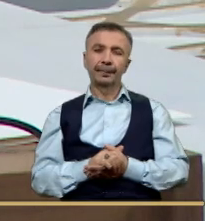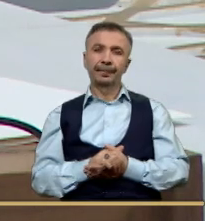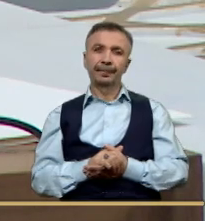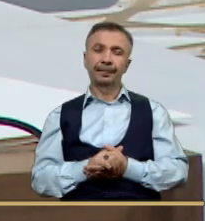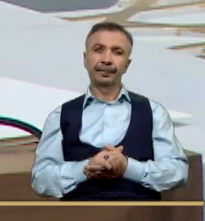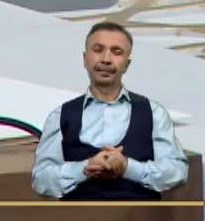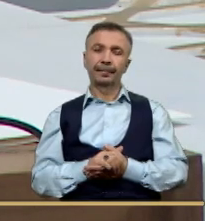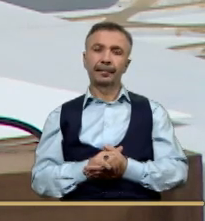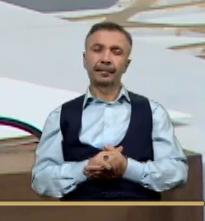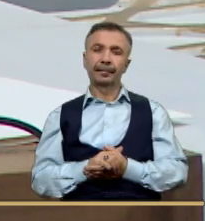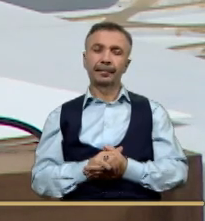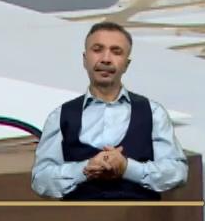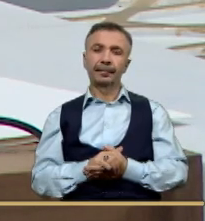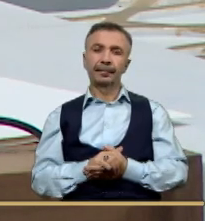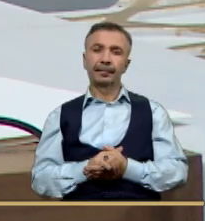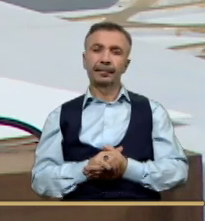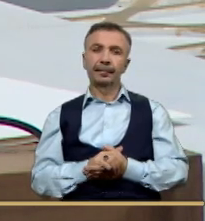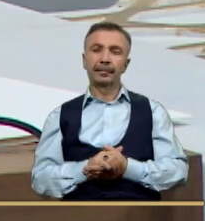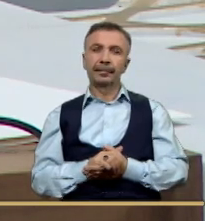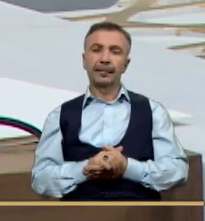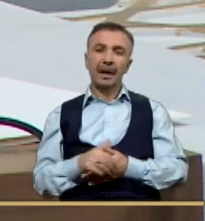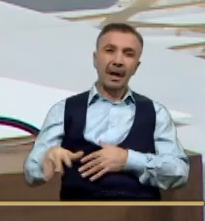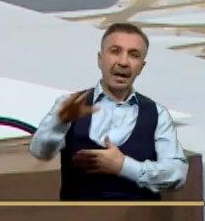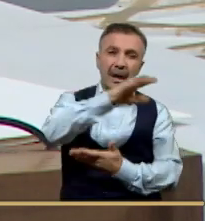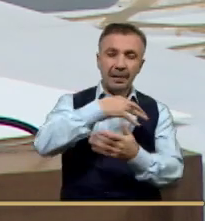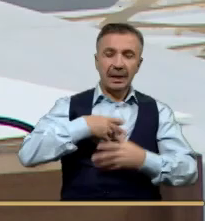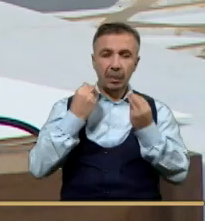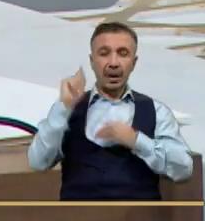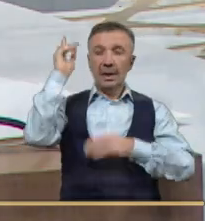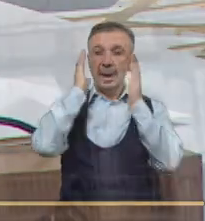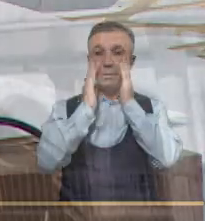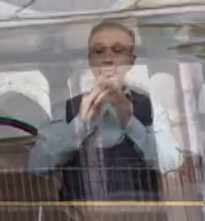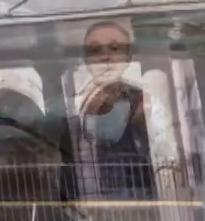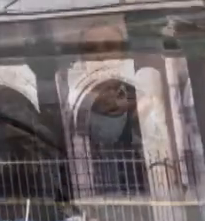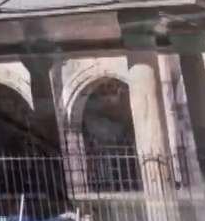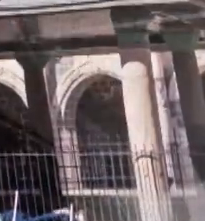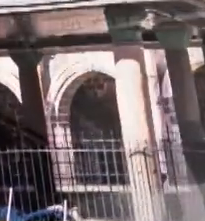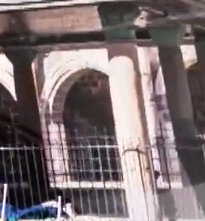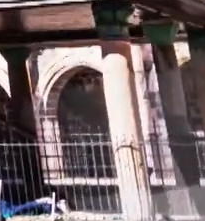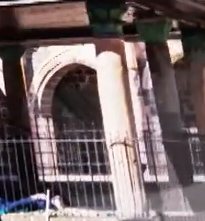Velhamdülillahi Rabbil Alemin. El-Fatiha.